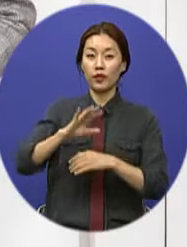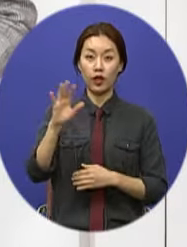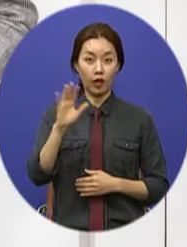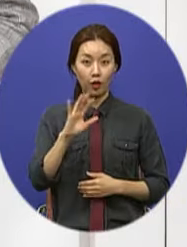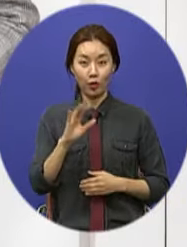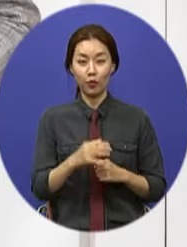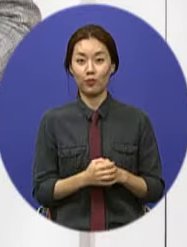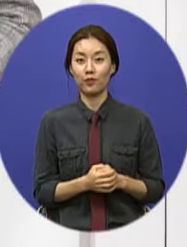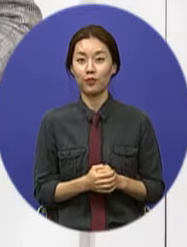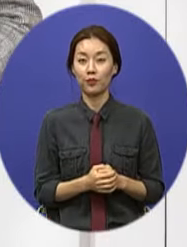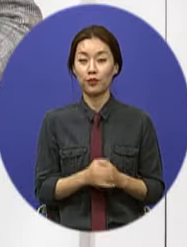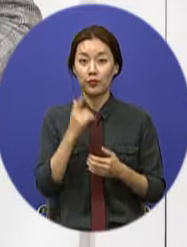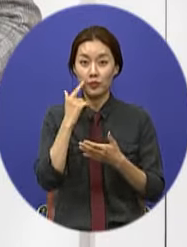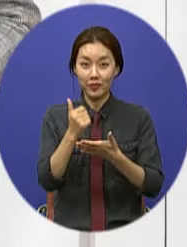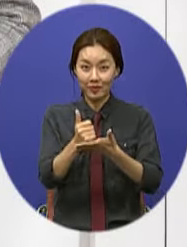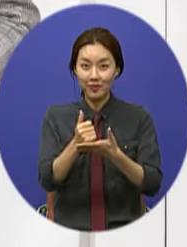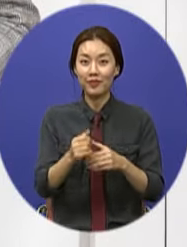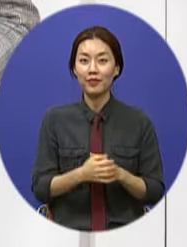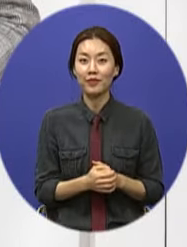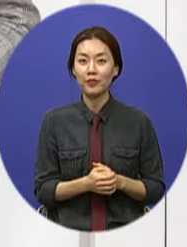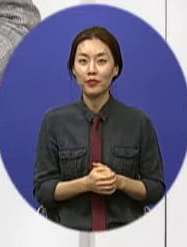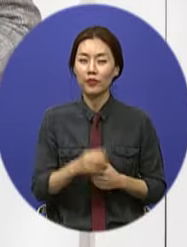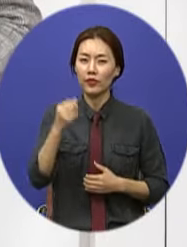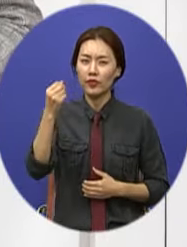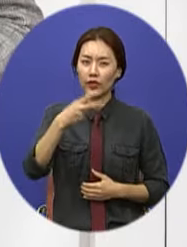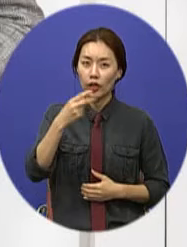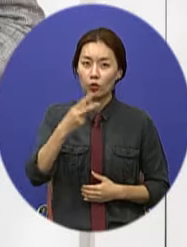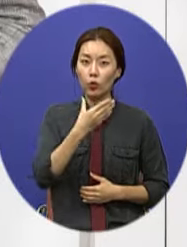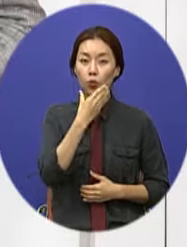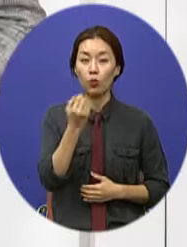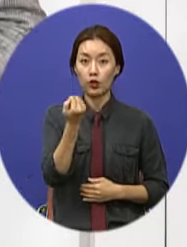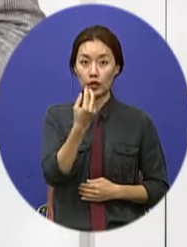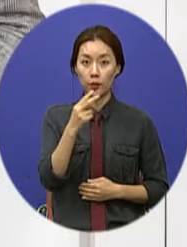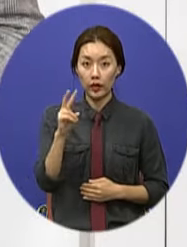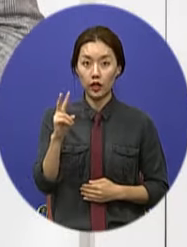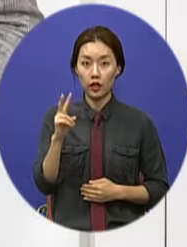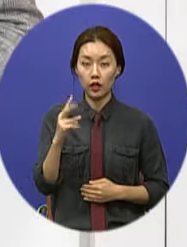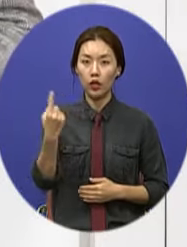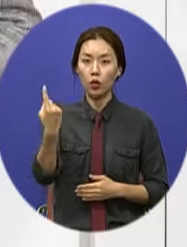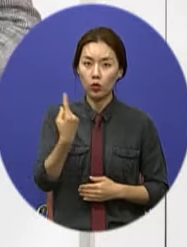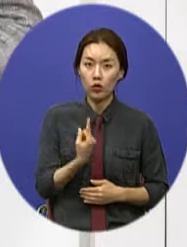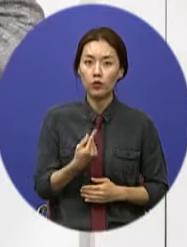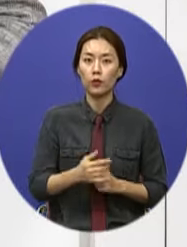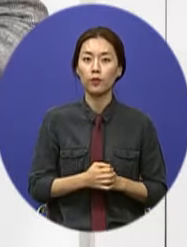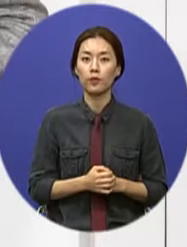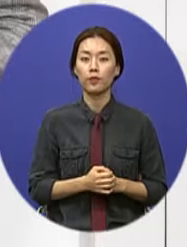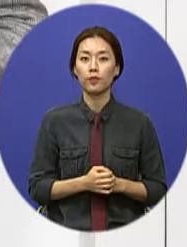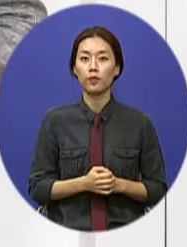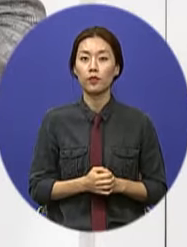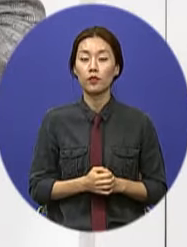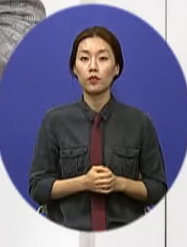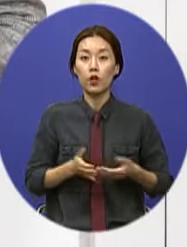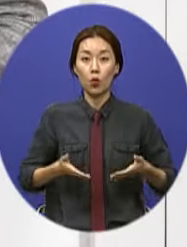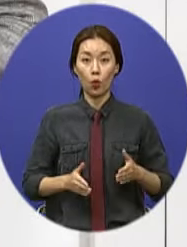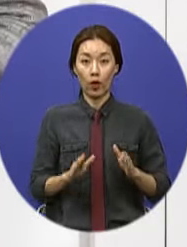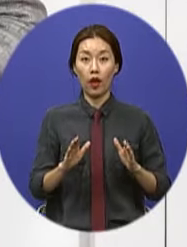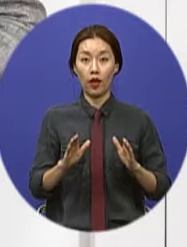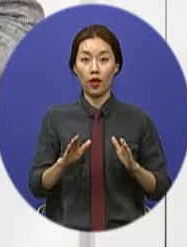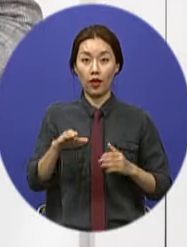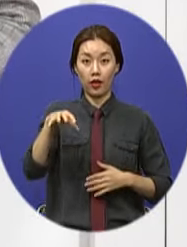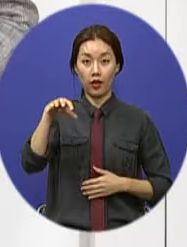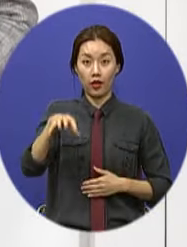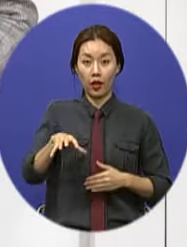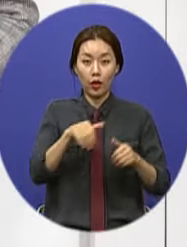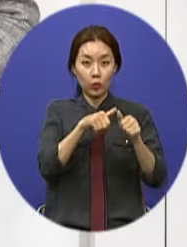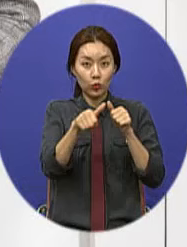정말이에요. 아버님. 자세. 자주 복지 TV에 출연하셔서 예. 이 고향 소식도 좀